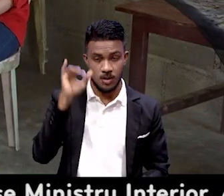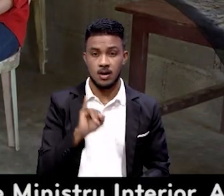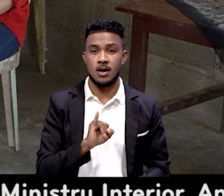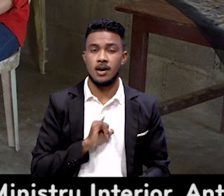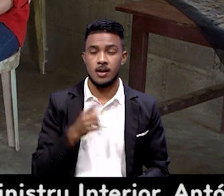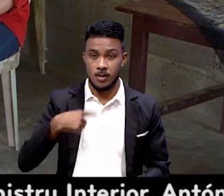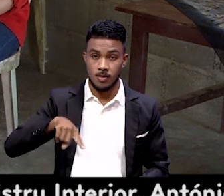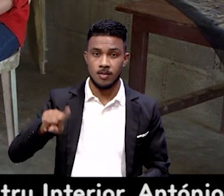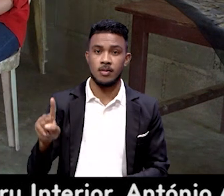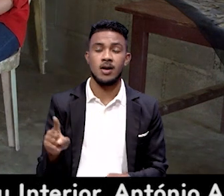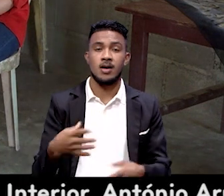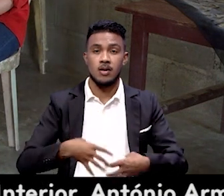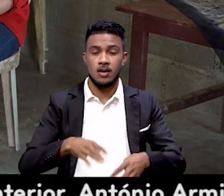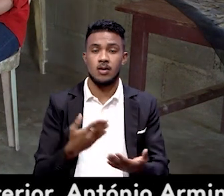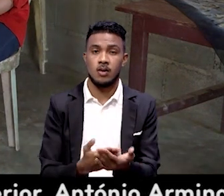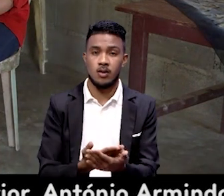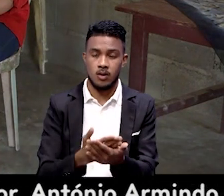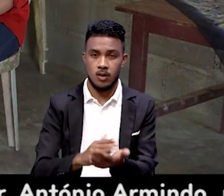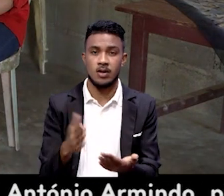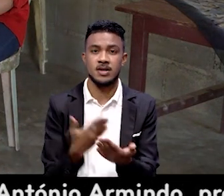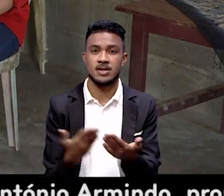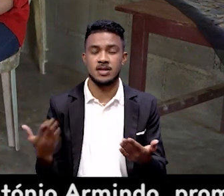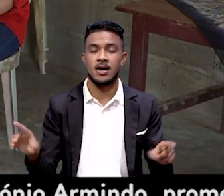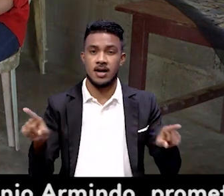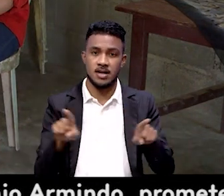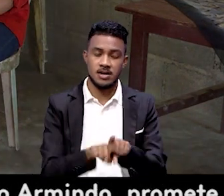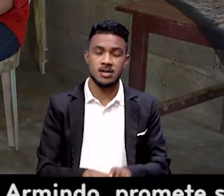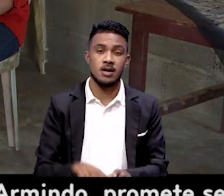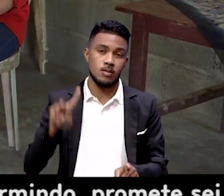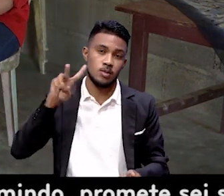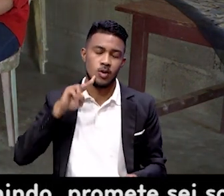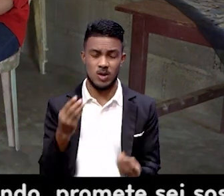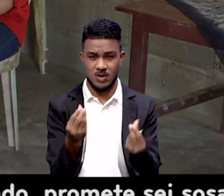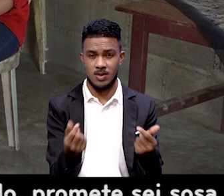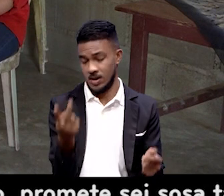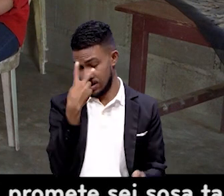sasan hola ansa hola moro itu an mai ni hare hela